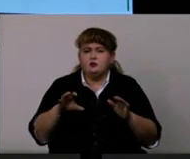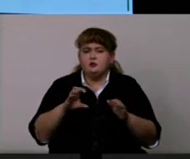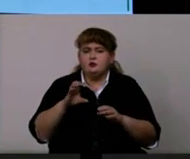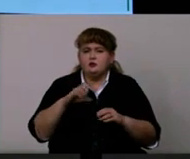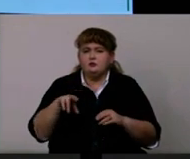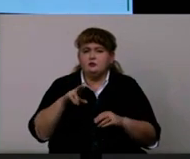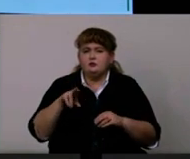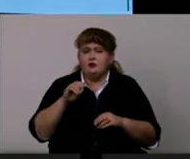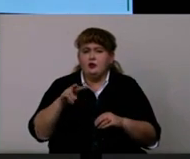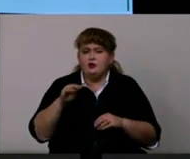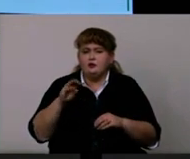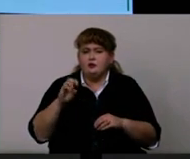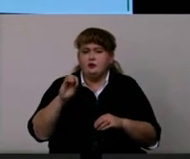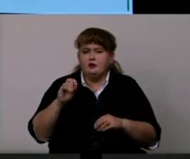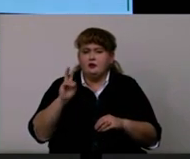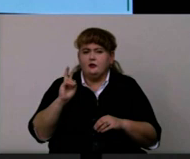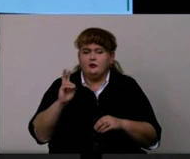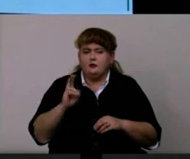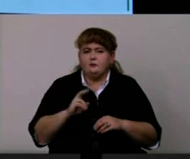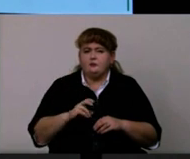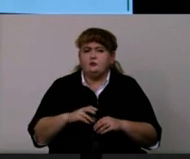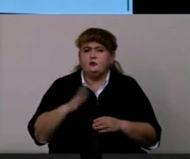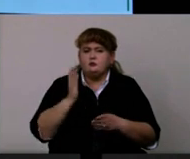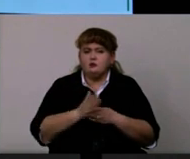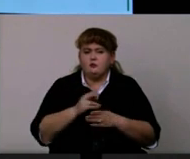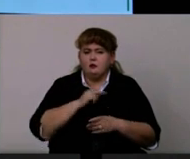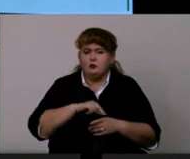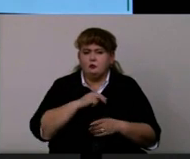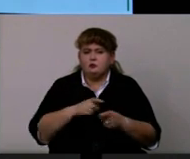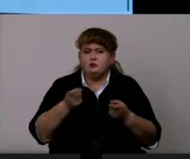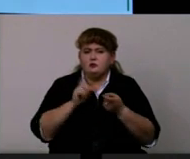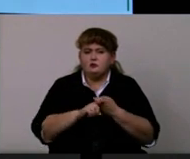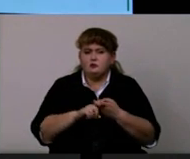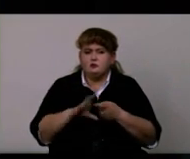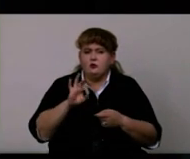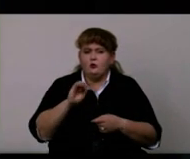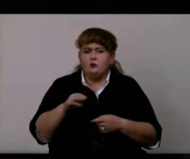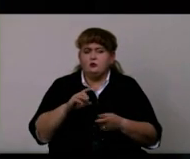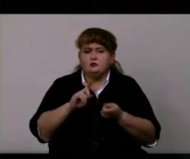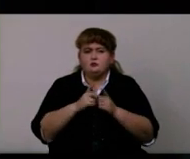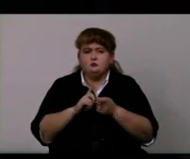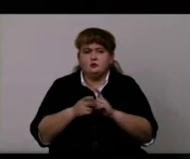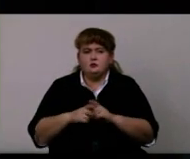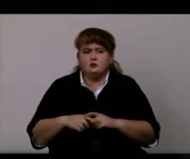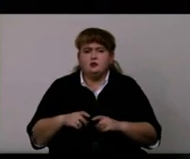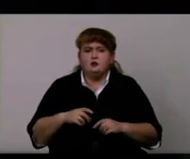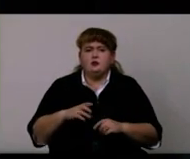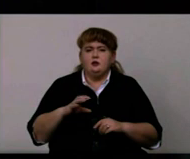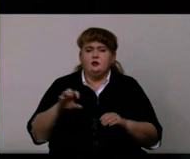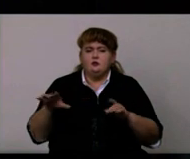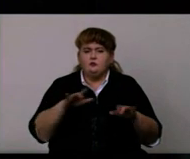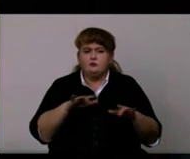ЕК. Значит, совершаемая работа зависит от изменения кинетической